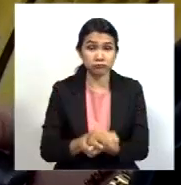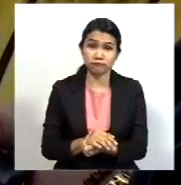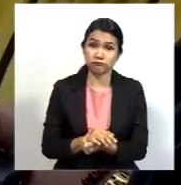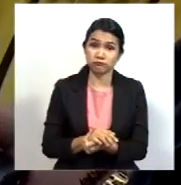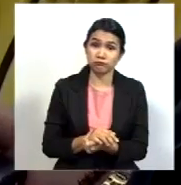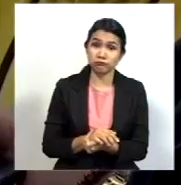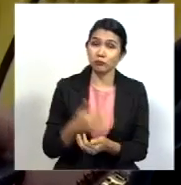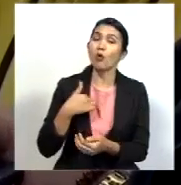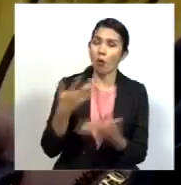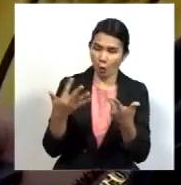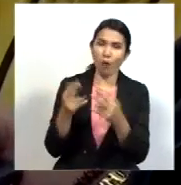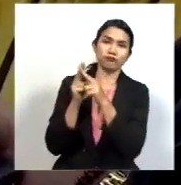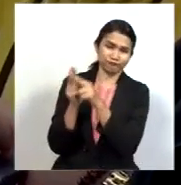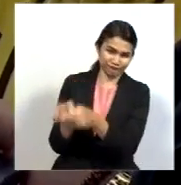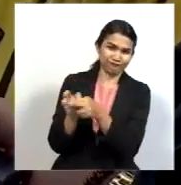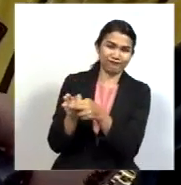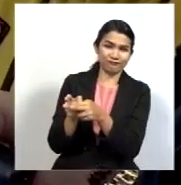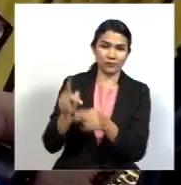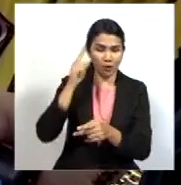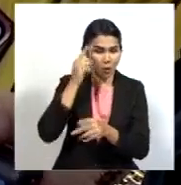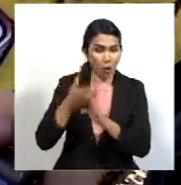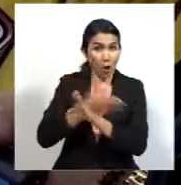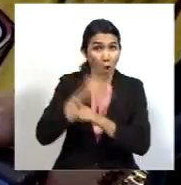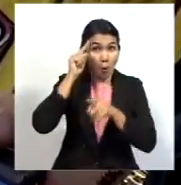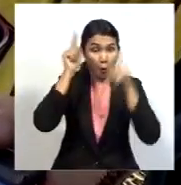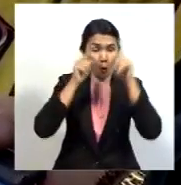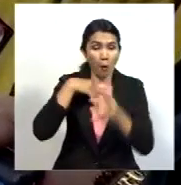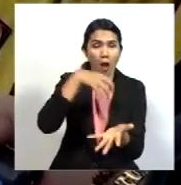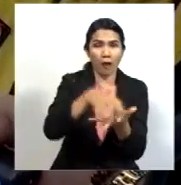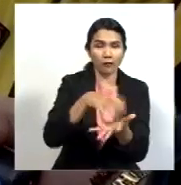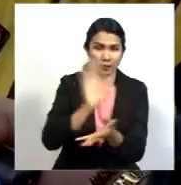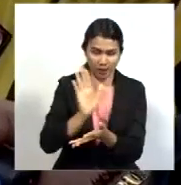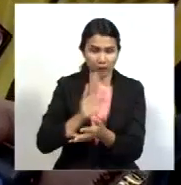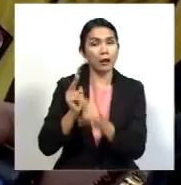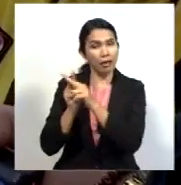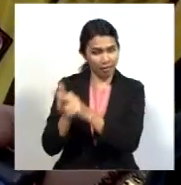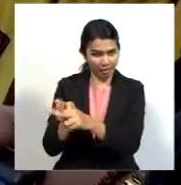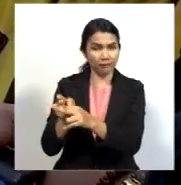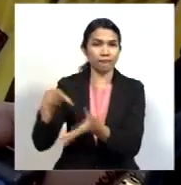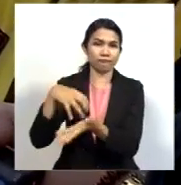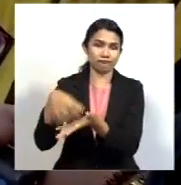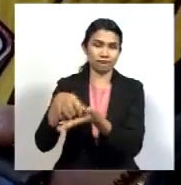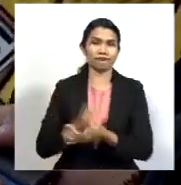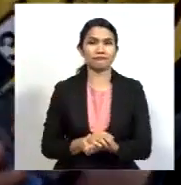ค ผมต้องรอให้เขาแถลงนะครับอย่าไปแถลงก่อนที่เขาจะแสดงความเห็นนะครับ